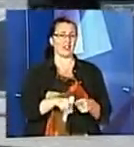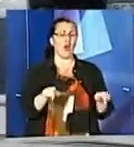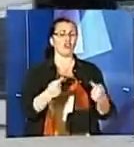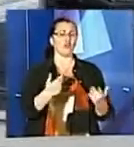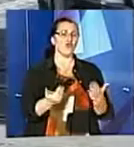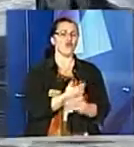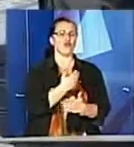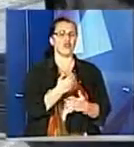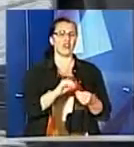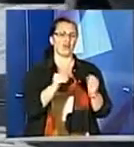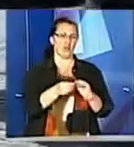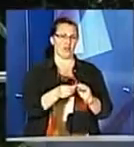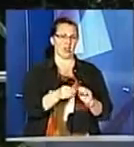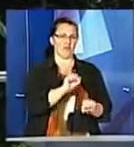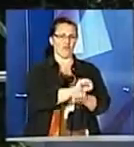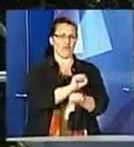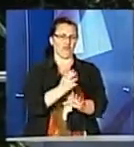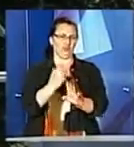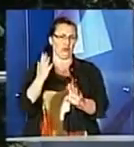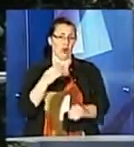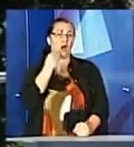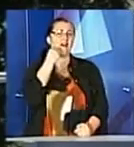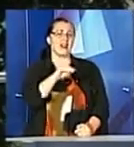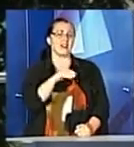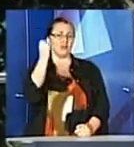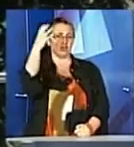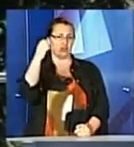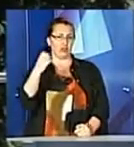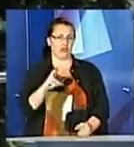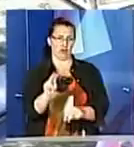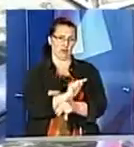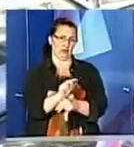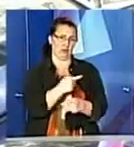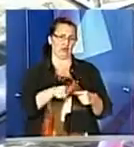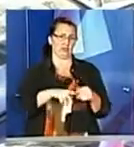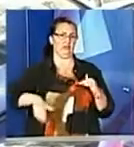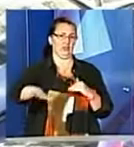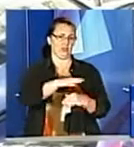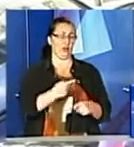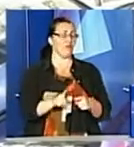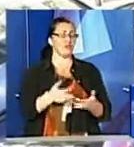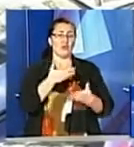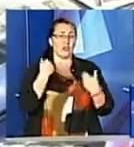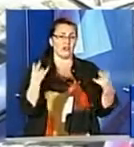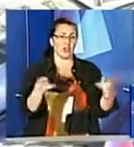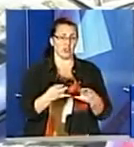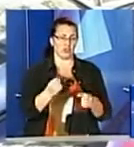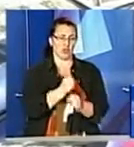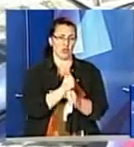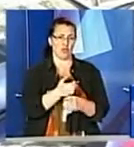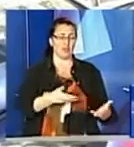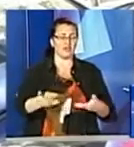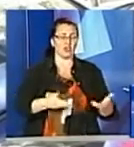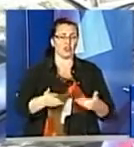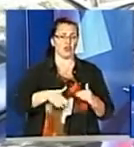із корками. Чоловік радить, краще б відрегулювали світлофори на цій території. В цьому немає необхідності робити пішохідну зону, тому що то і так